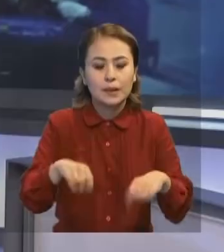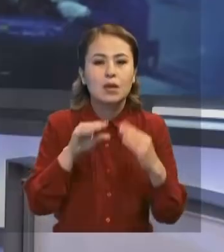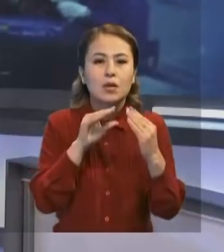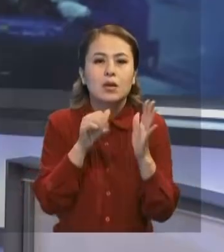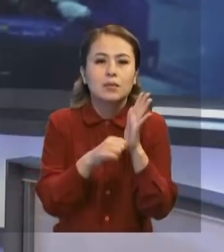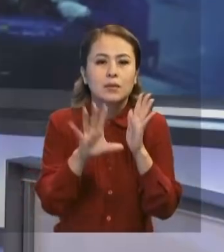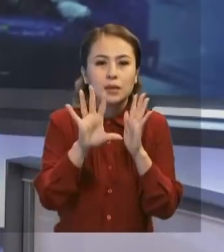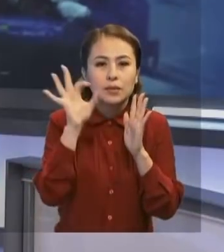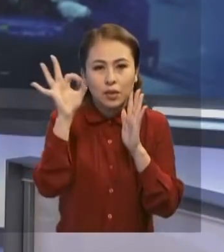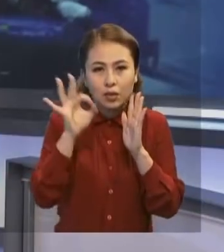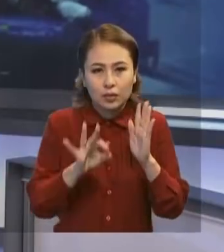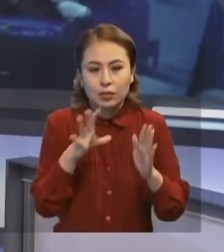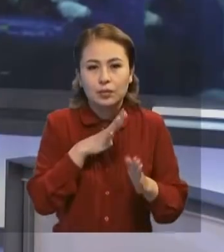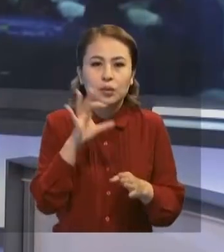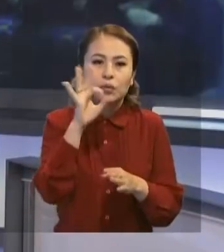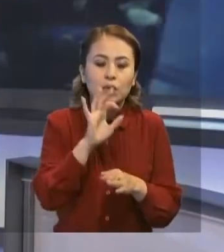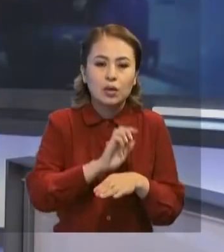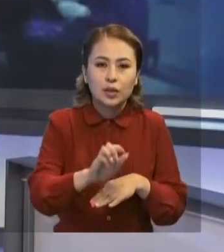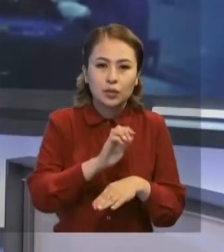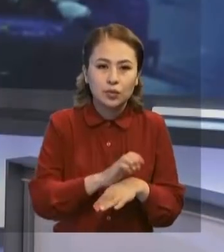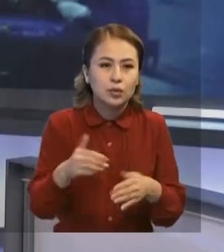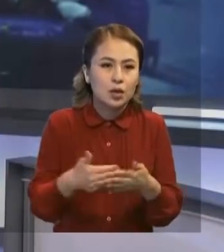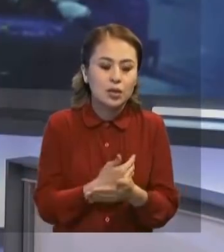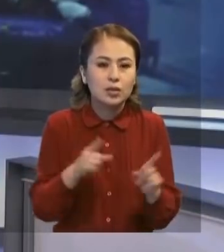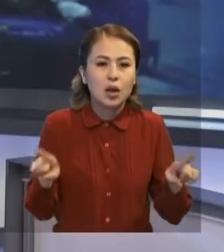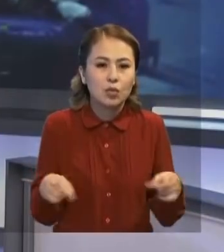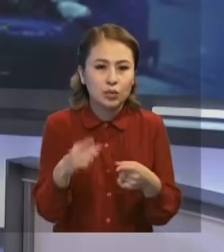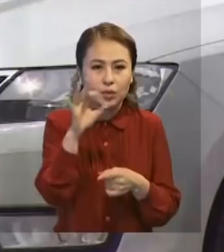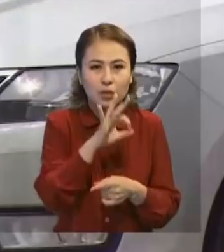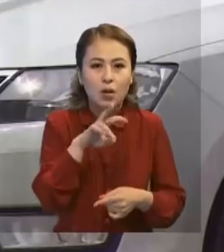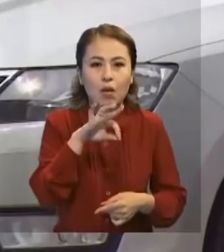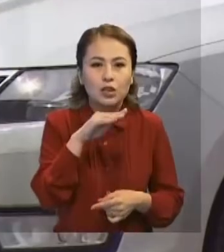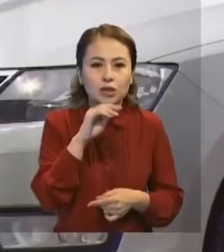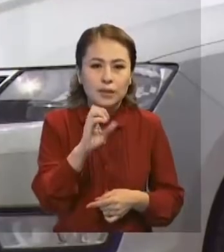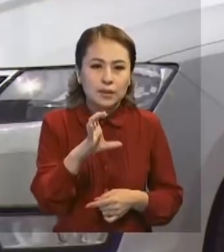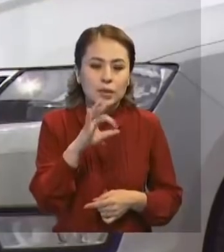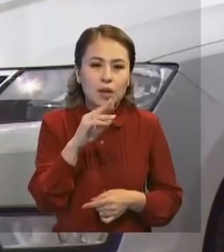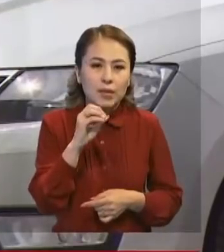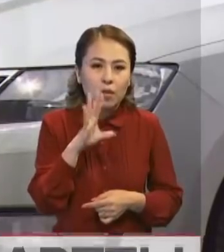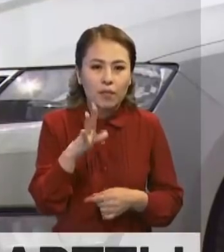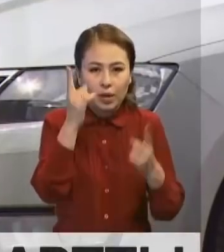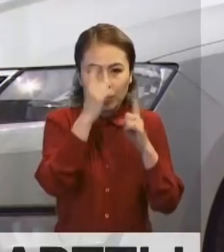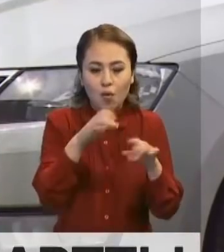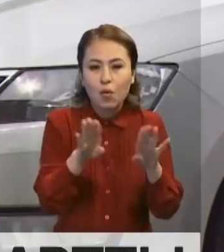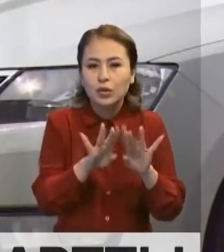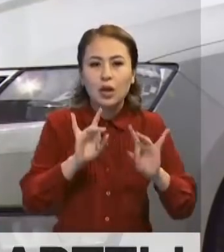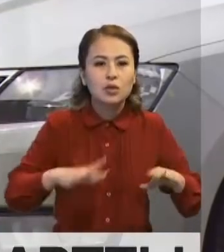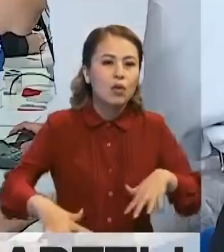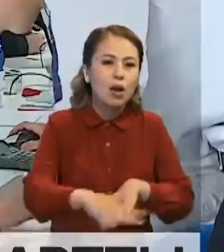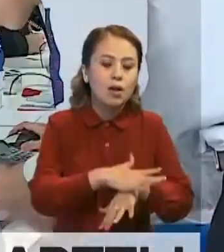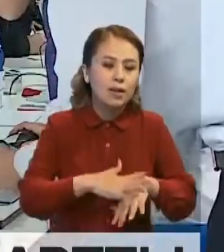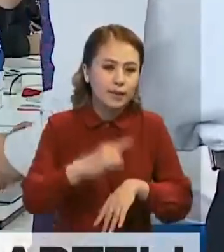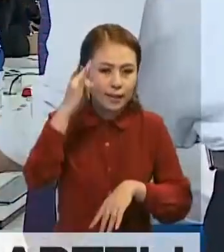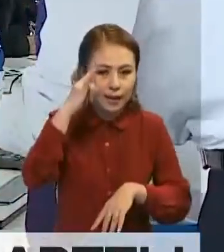автокөліктің 65% отандық өнім. Бұл туралы бүгін индустриялық даму комитетінің өкілі Олжас Сапарбеков мәлімдеді. Оның